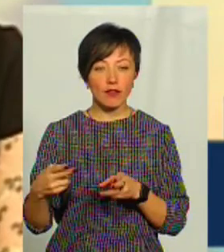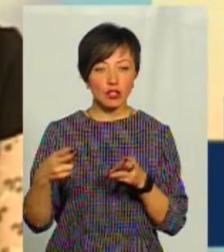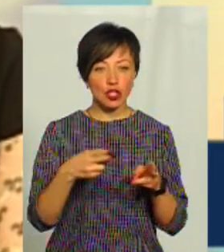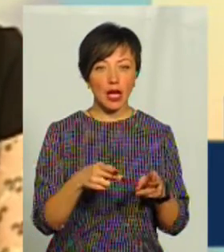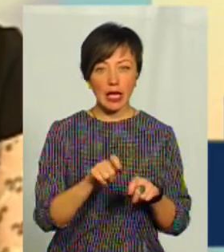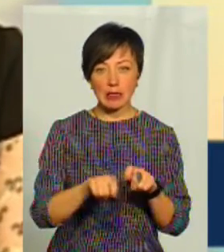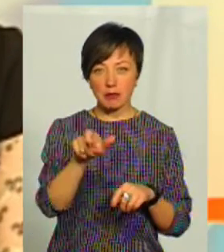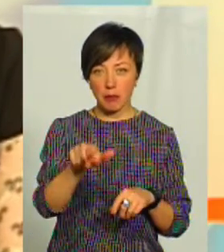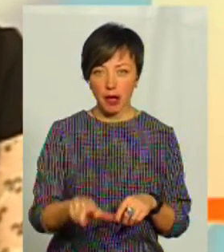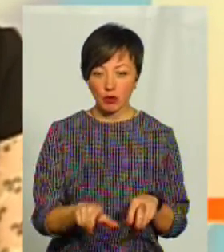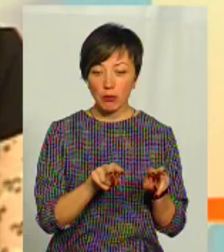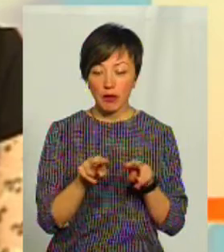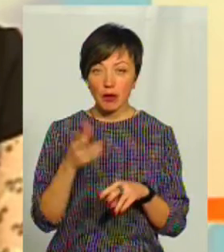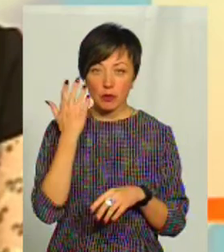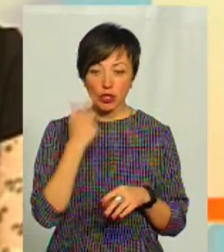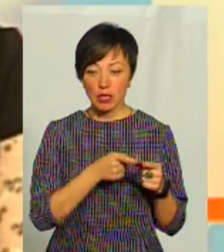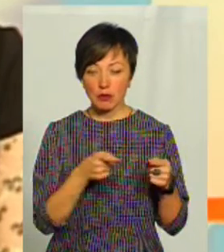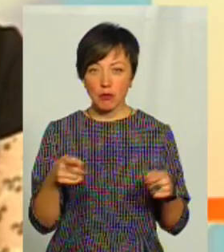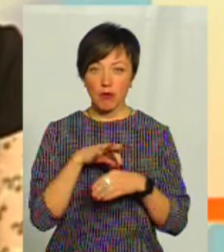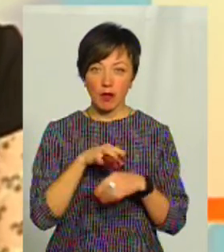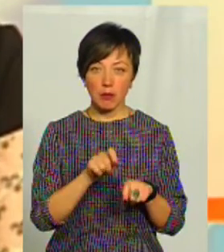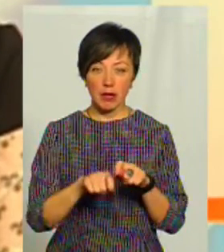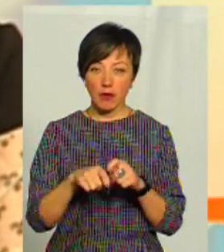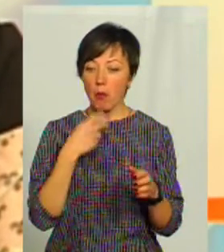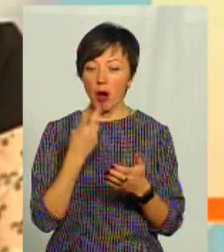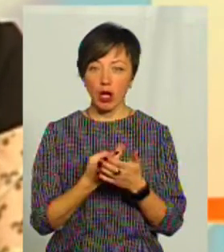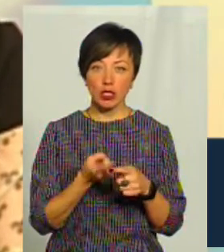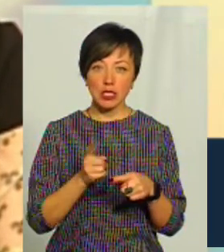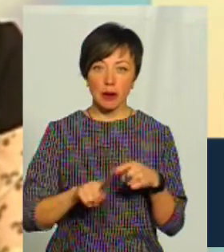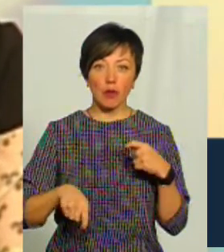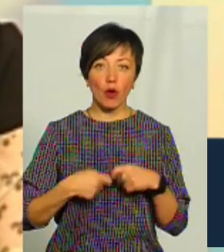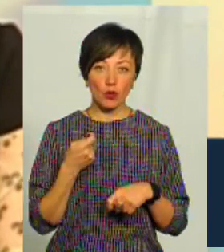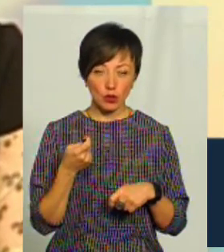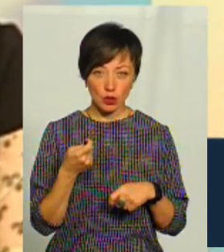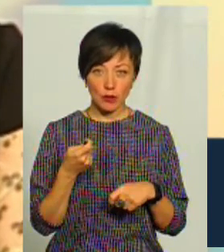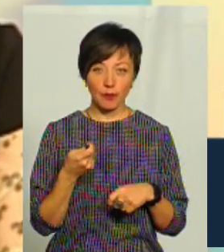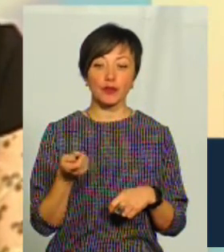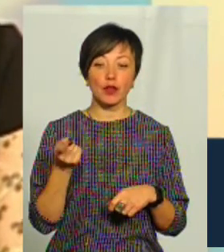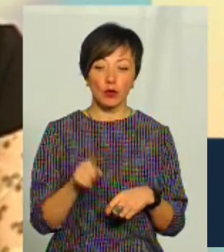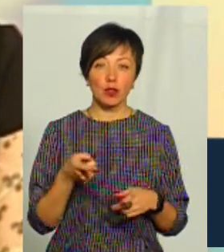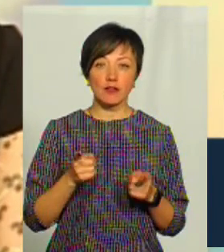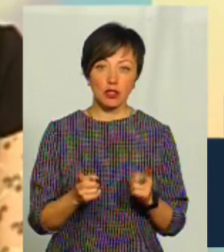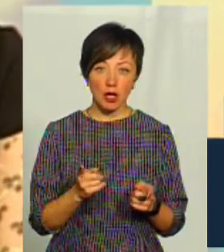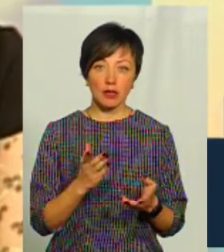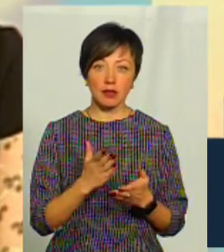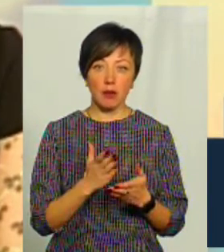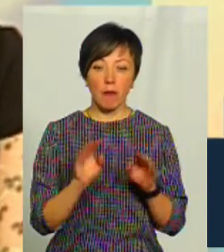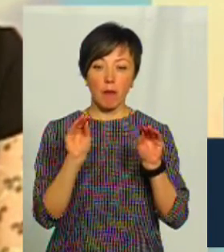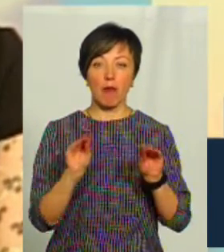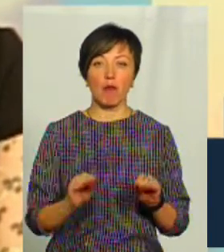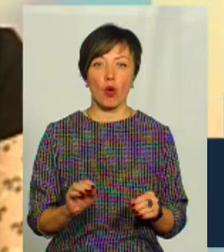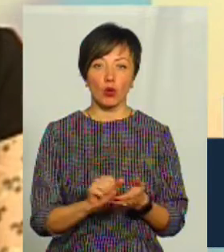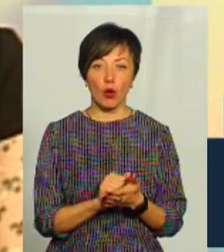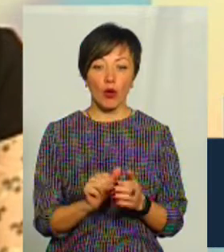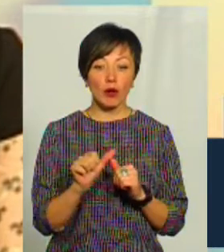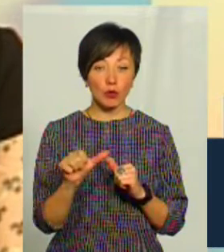виїжджає інспектор на перевірку і під час проведення перевірки він бачить це правопорушення, то, звичайно, складається адмінпротокол.